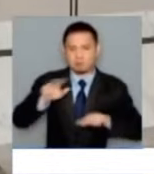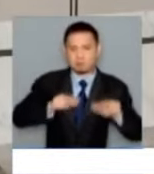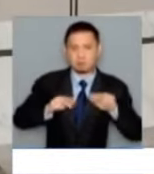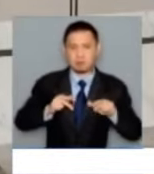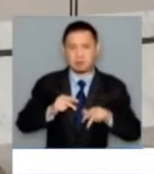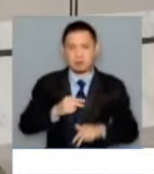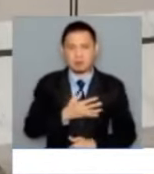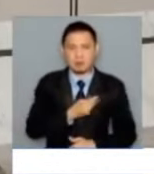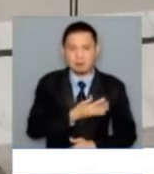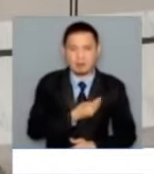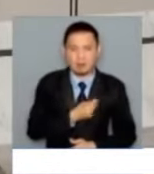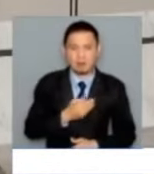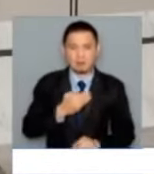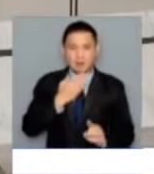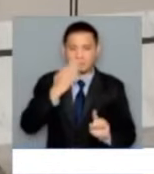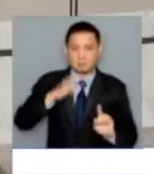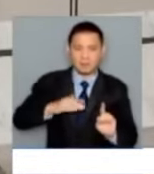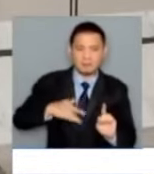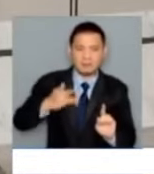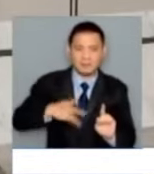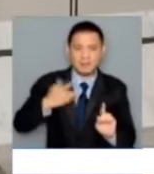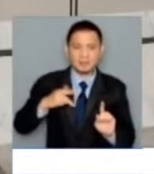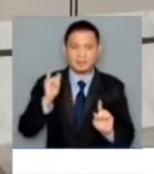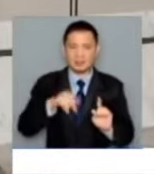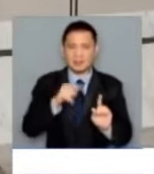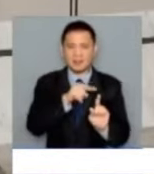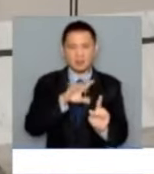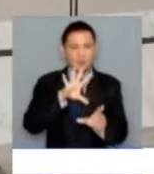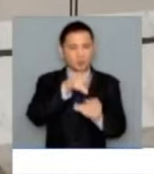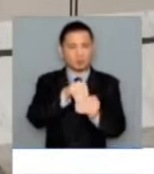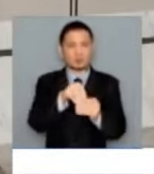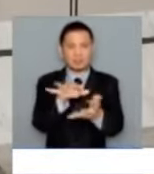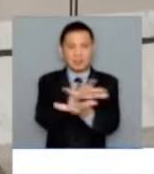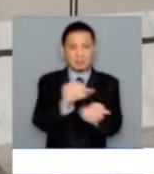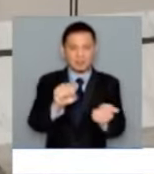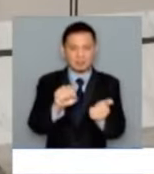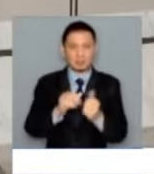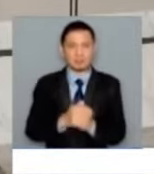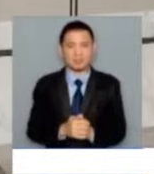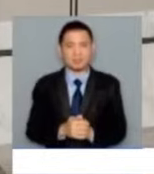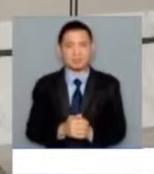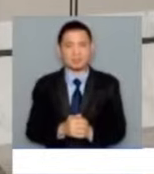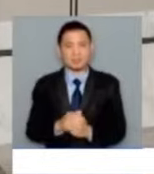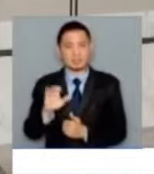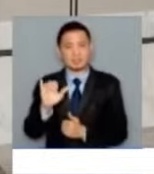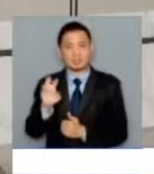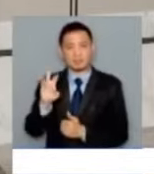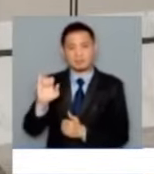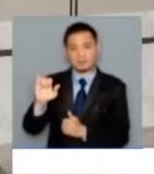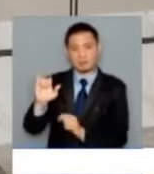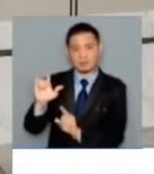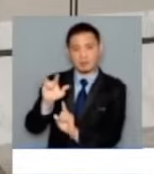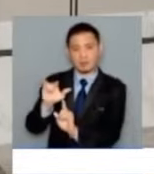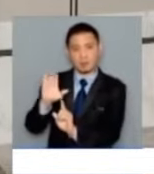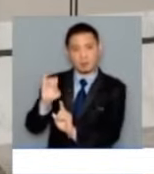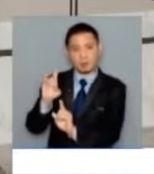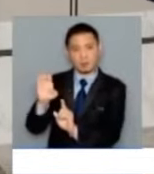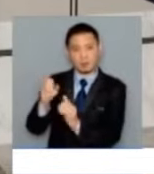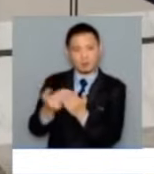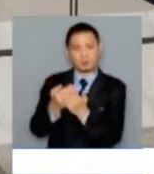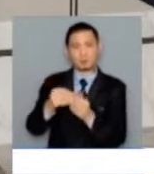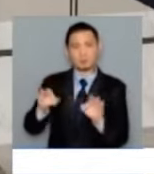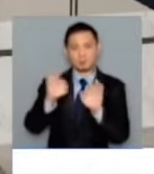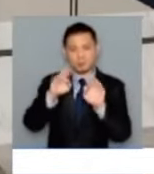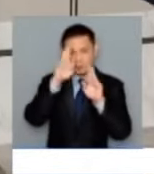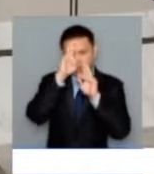ninyo dahil sa chismis na yan. So dahil nga sa ilalim ng new civil code, dapat natin respetuhin ang dignidad,